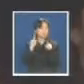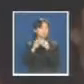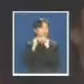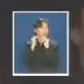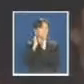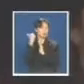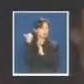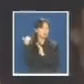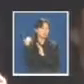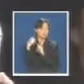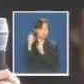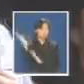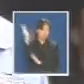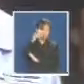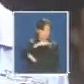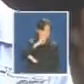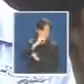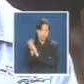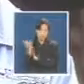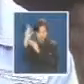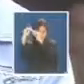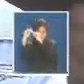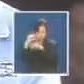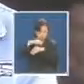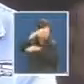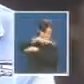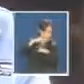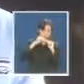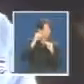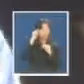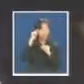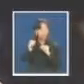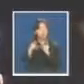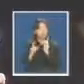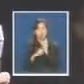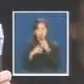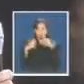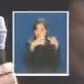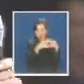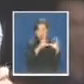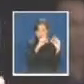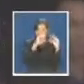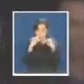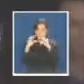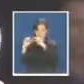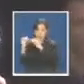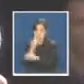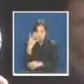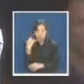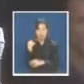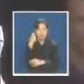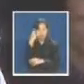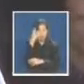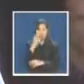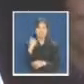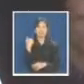หนึ่งก็ประชุมบางทีก็2ชุด3ชุด4ชุดก็ยังเคยมีนะครับเพราะนั้นก็เป็นเรื่องที่ยืนยันได้ว่า